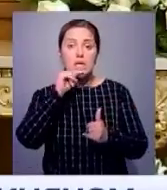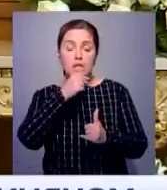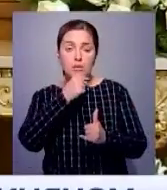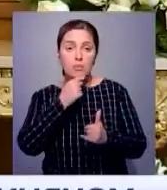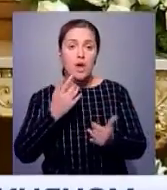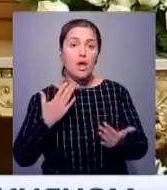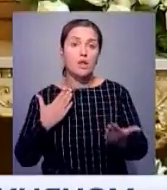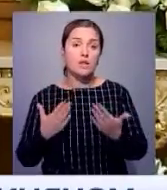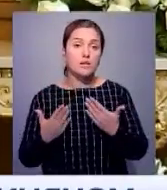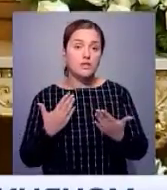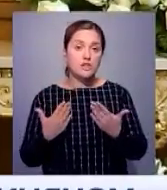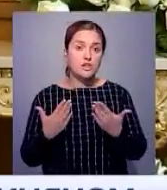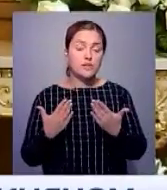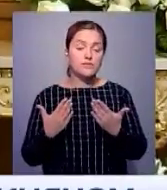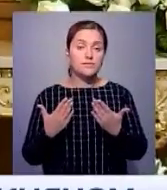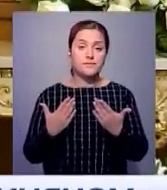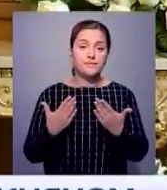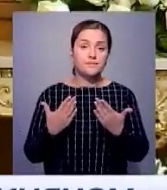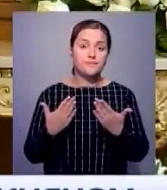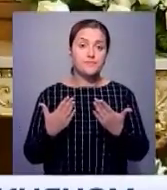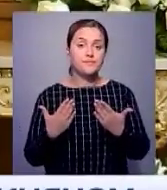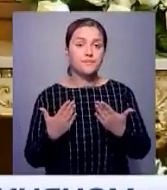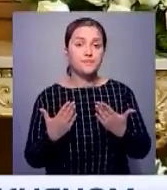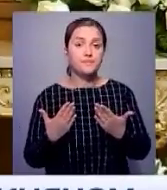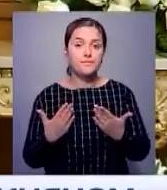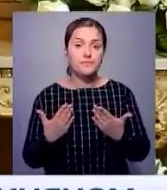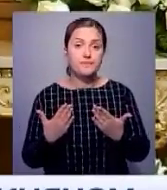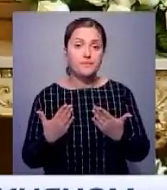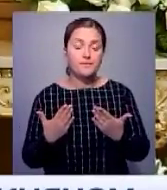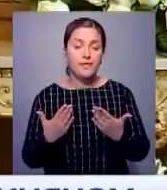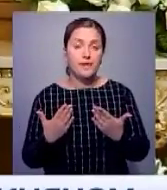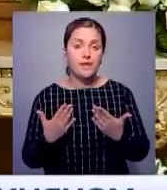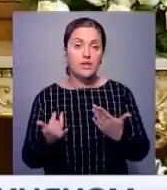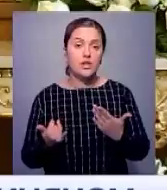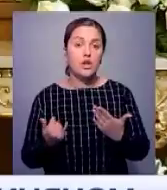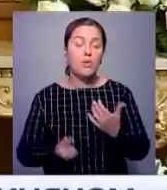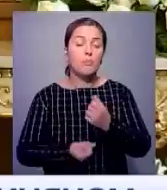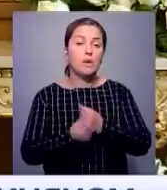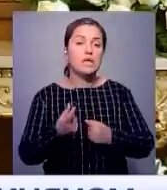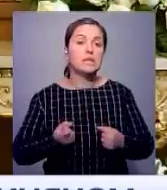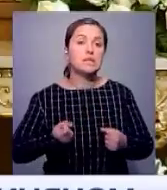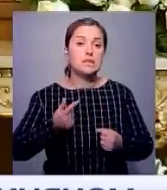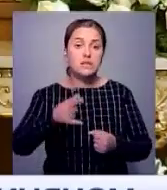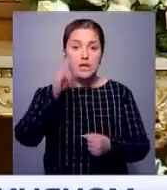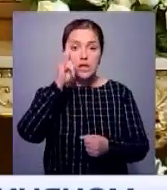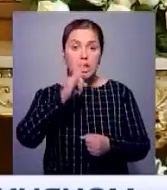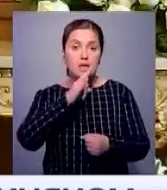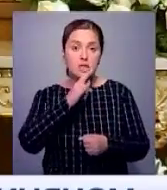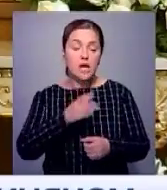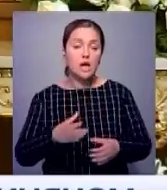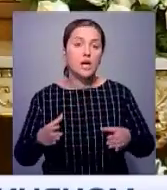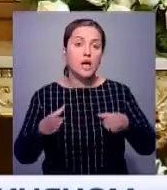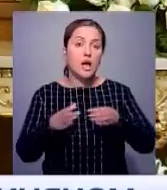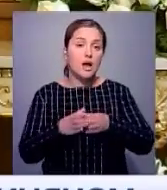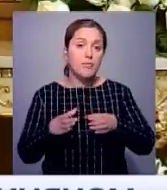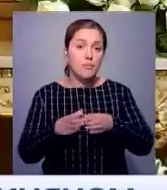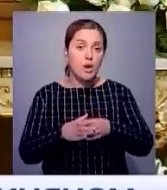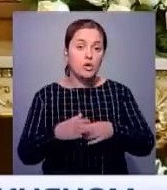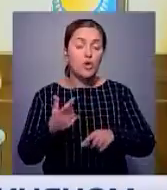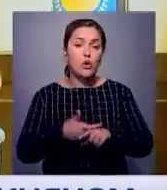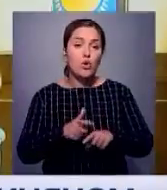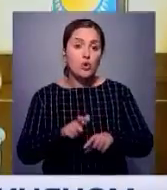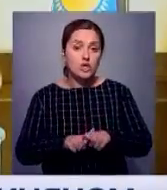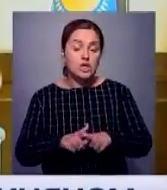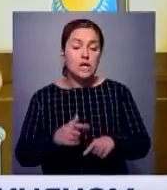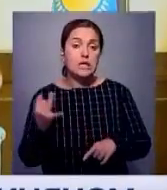отношения. Сейчас появляются несколько казахстанских компаний, которые очень заинтересованы